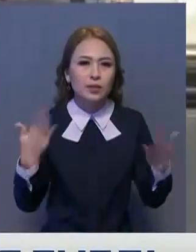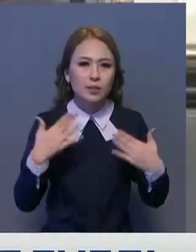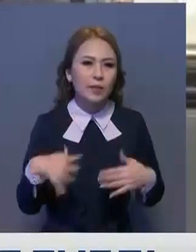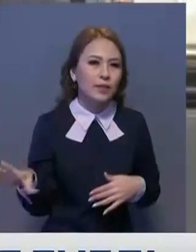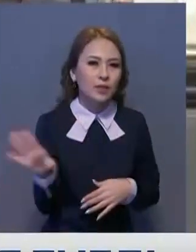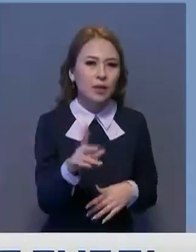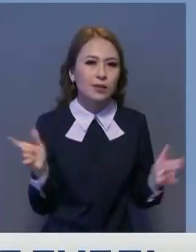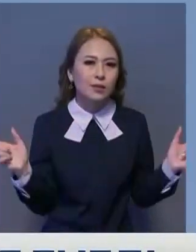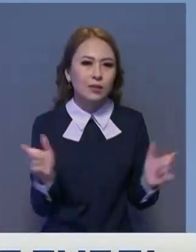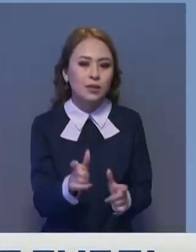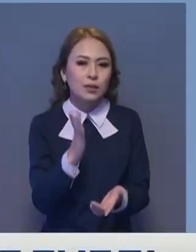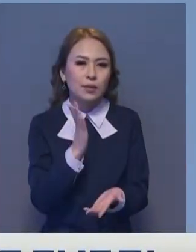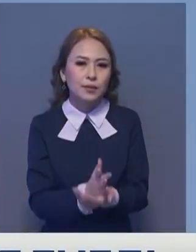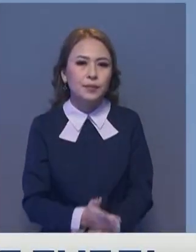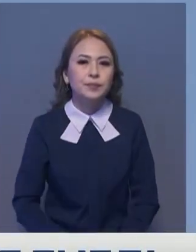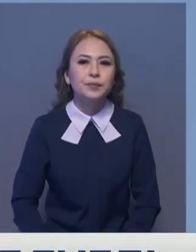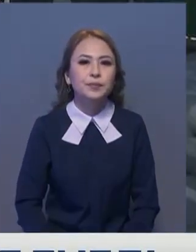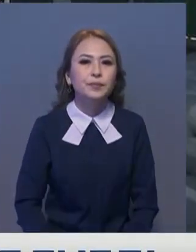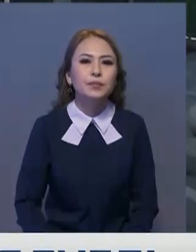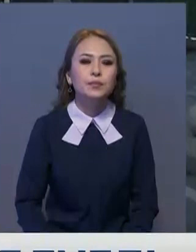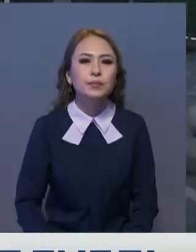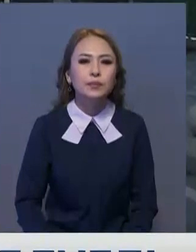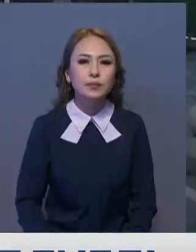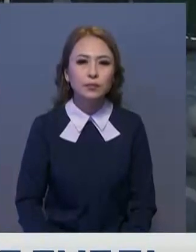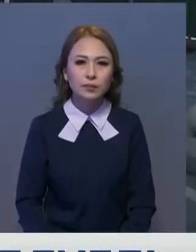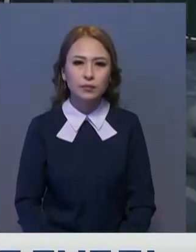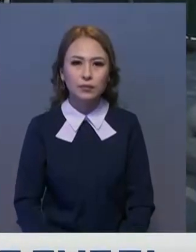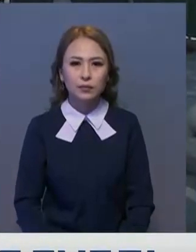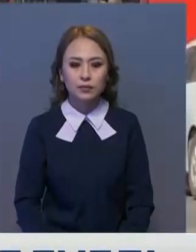күндерінде коменданттық сағат енгізіліп келеді.